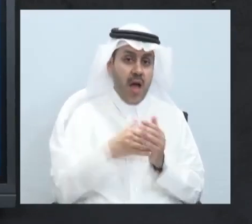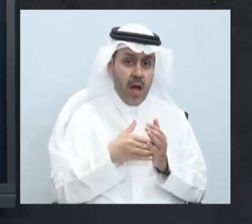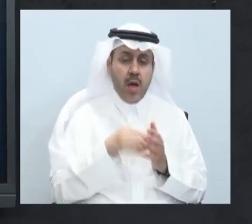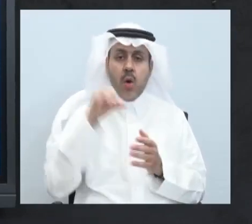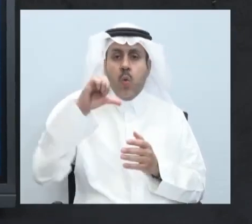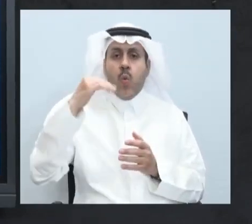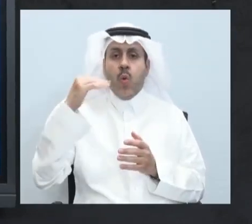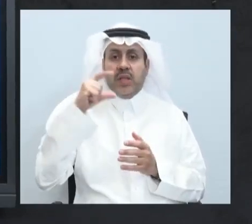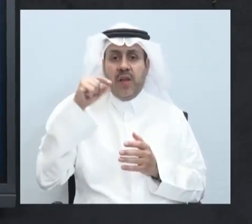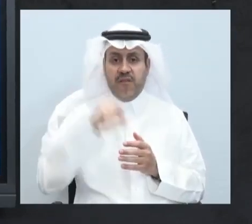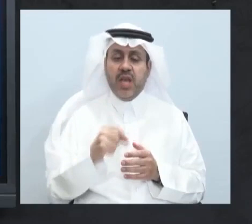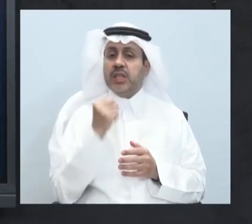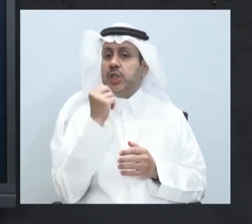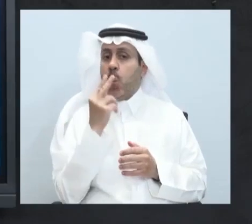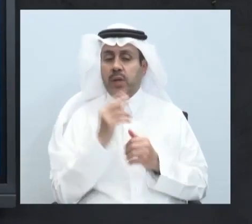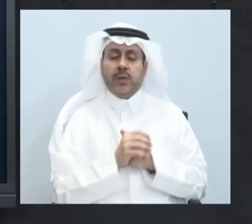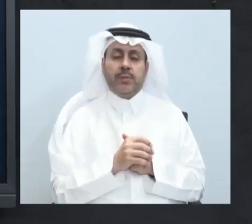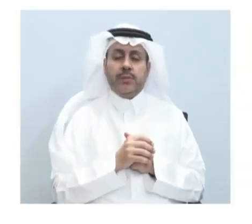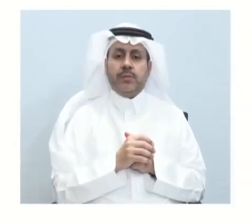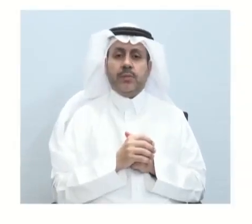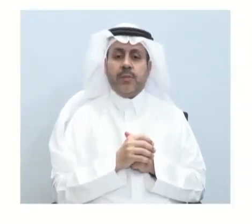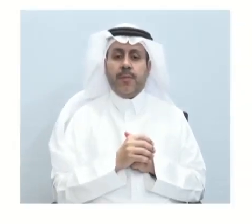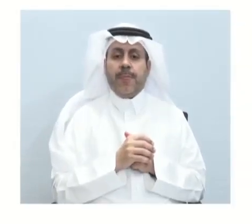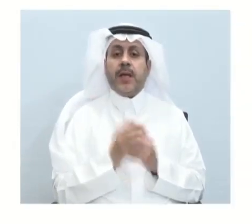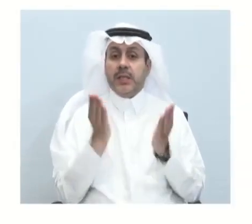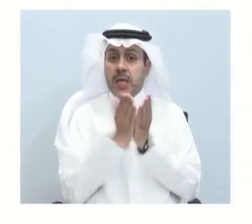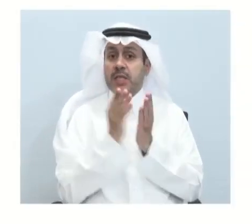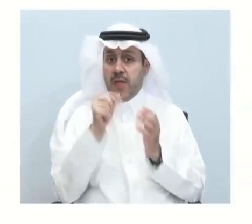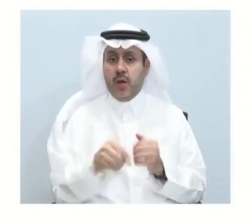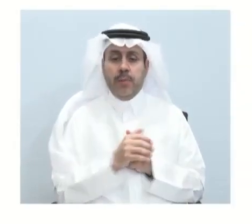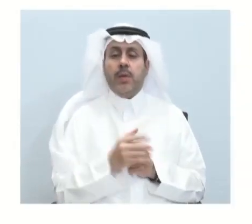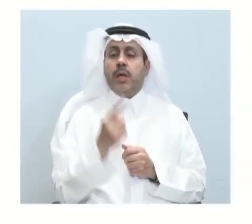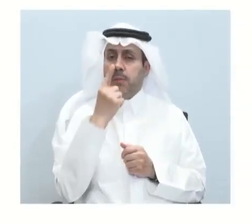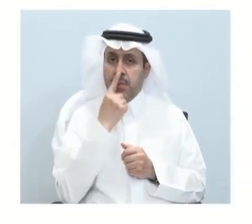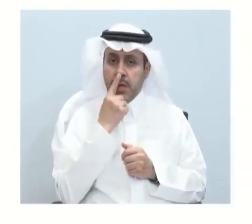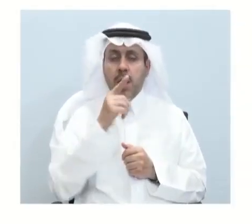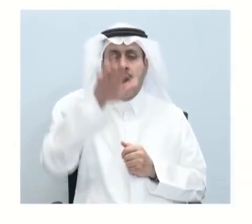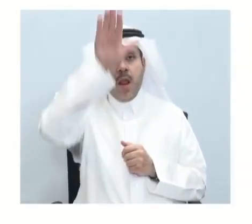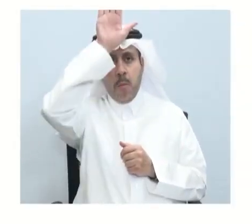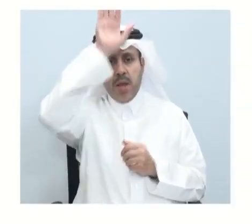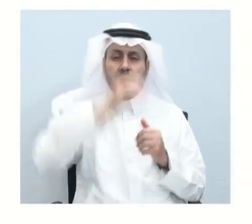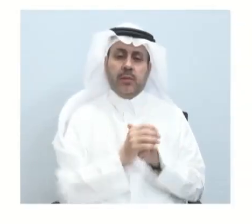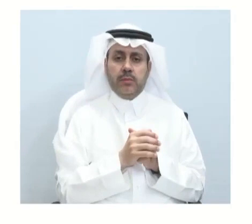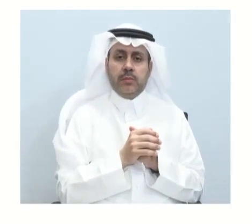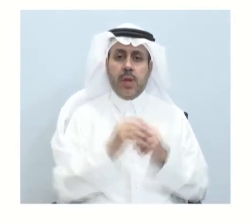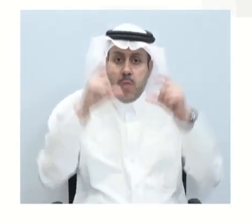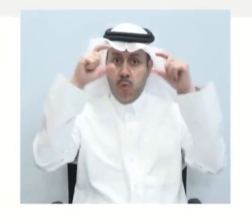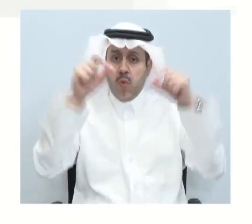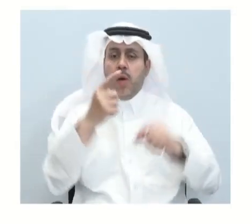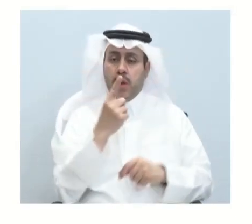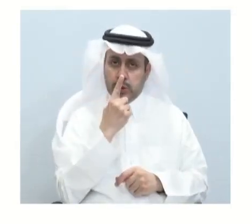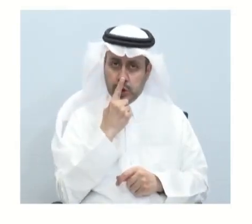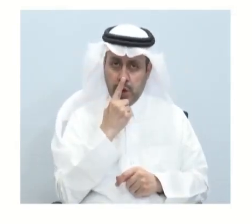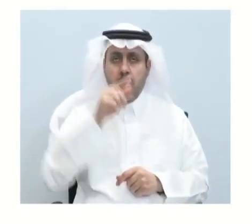العظيمه ماده التوحيد سندرس باذن الله في درسنا هذا اليوم البيعه الشرعيه ما هي